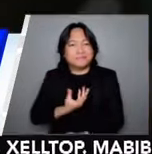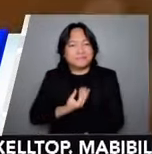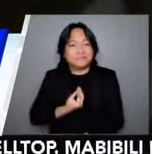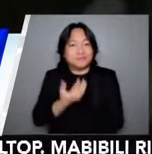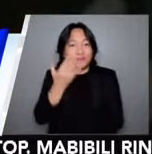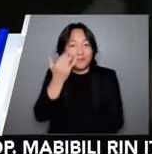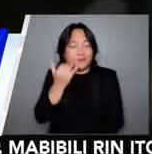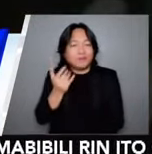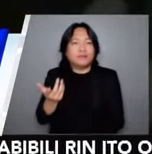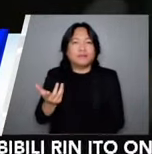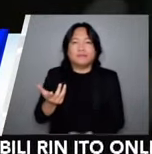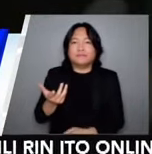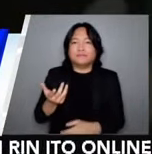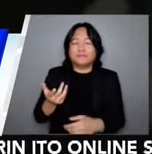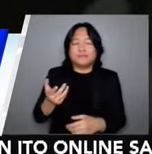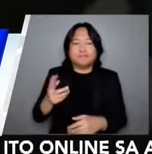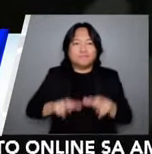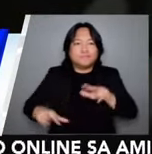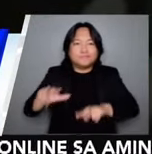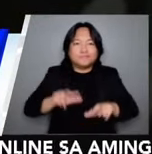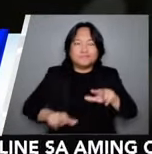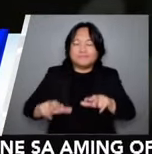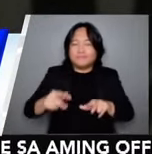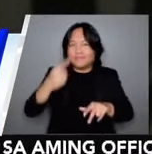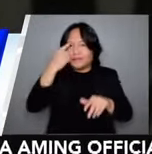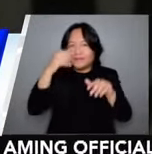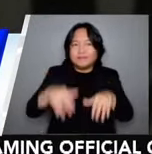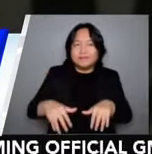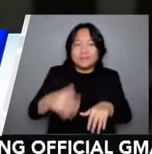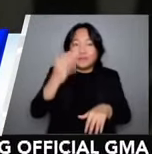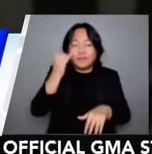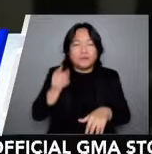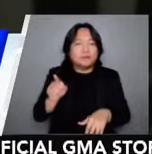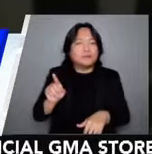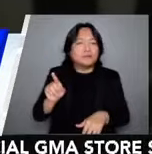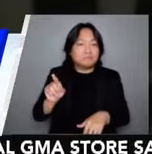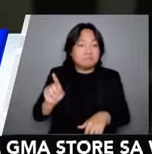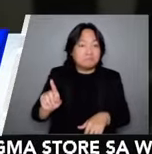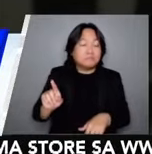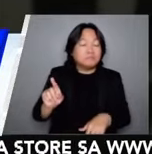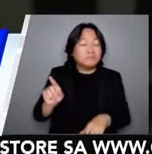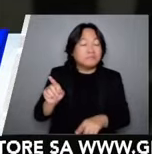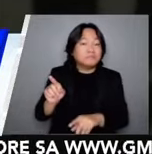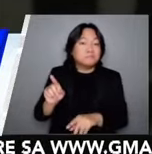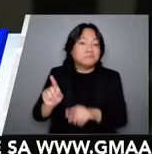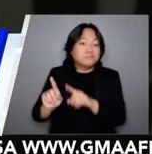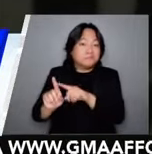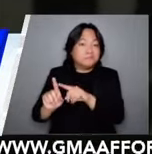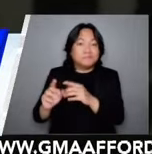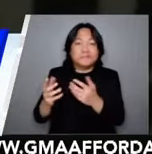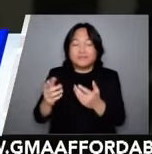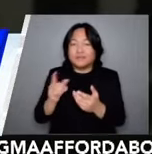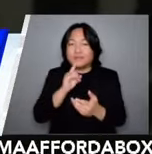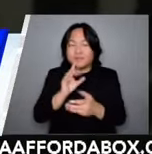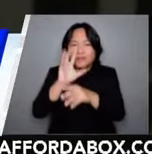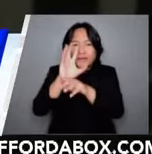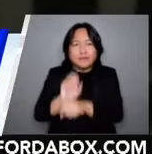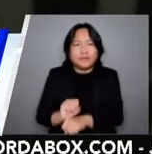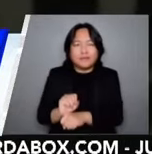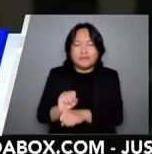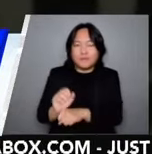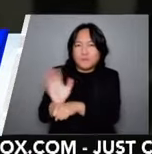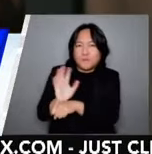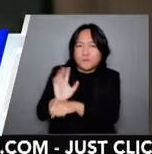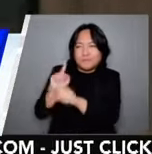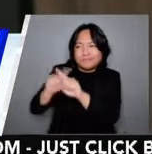zone. Medyo culture shock. Nasanay ako masyado sa Smart Movies. Now that I've done teleserye, ang saya, one